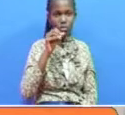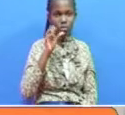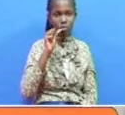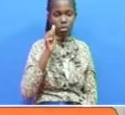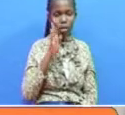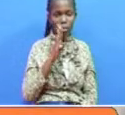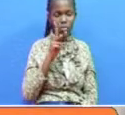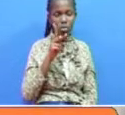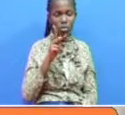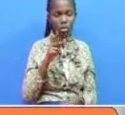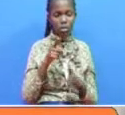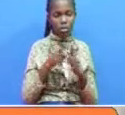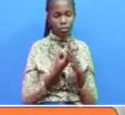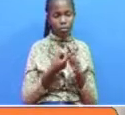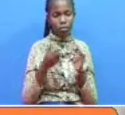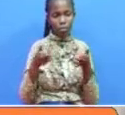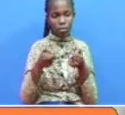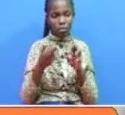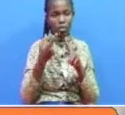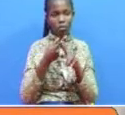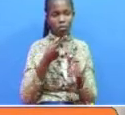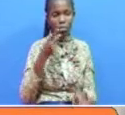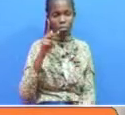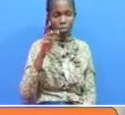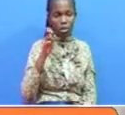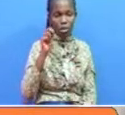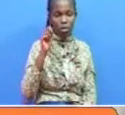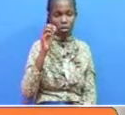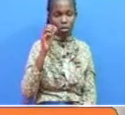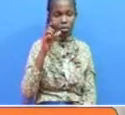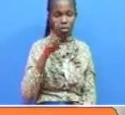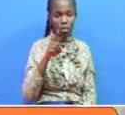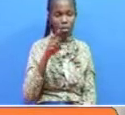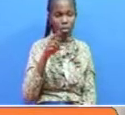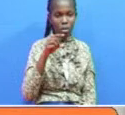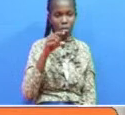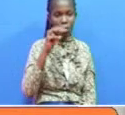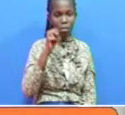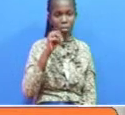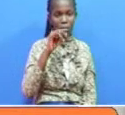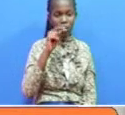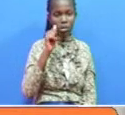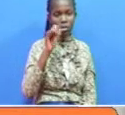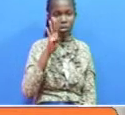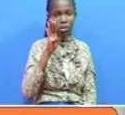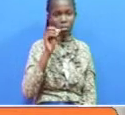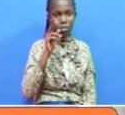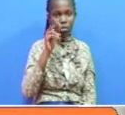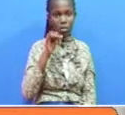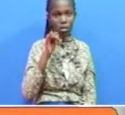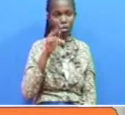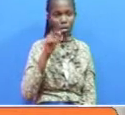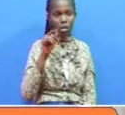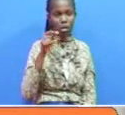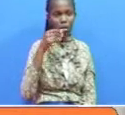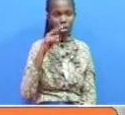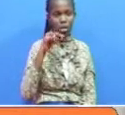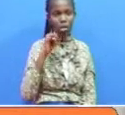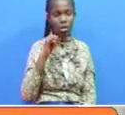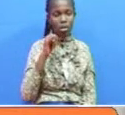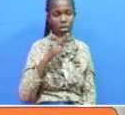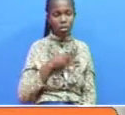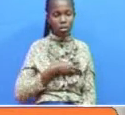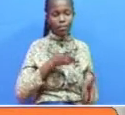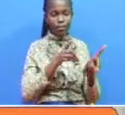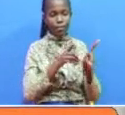Rais. Barabara ya kuanzia Kenol Mitaboni Kadhiani mpaka huko Loa Kaewa tumeifanya